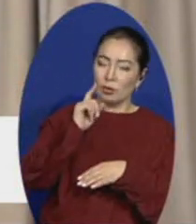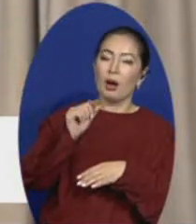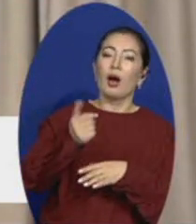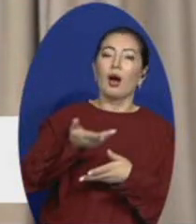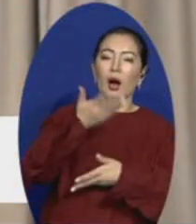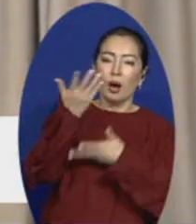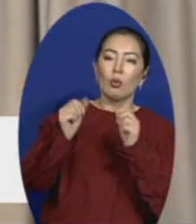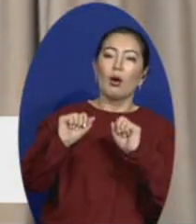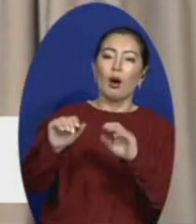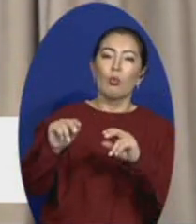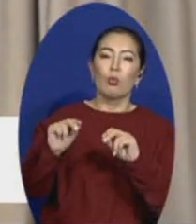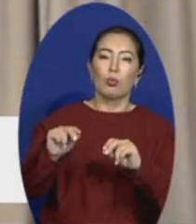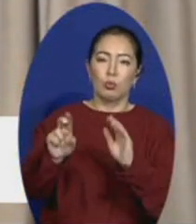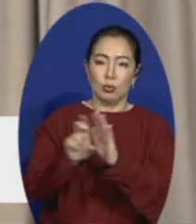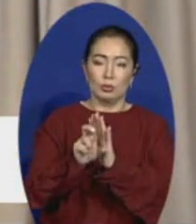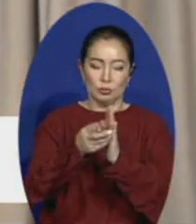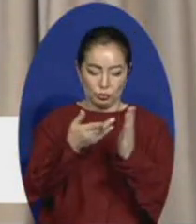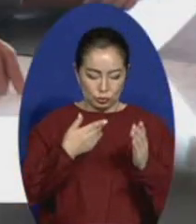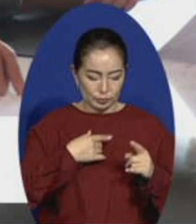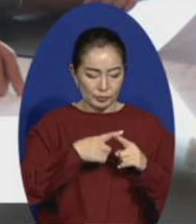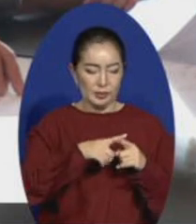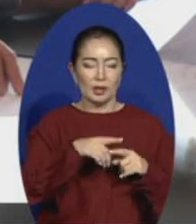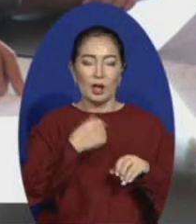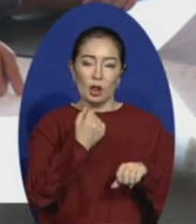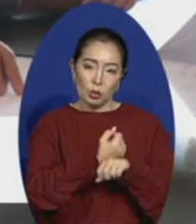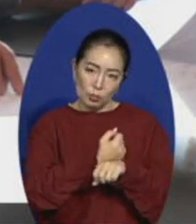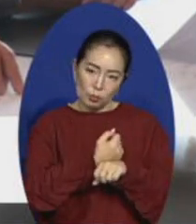металлын төслүүдээс гадна нүүрсэн дагуулагдж буй